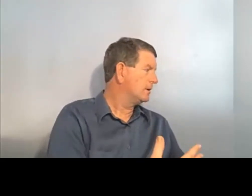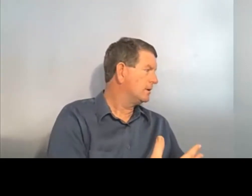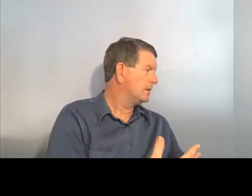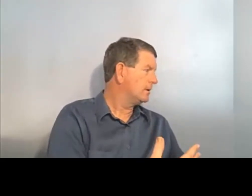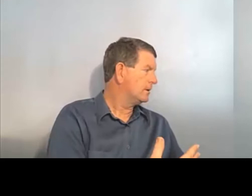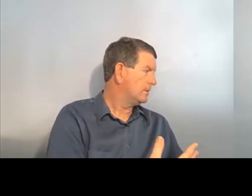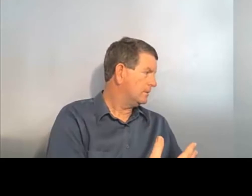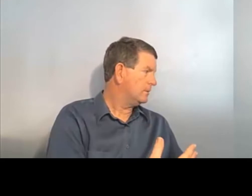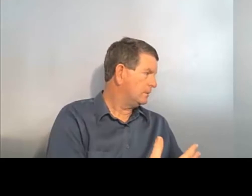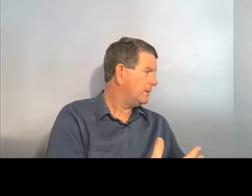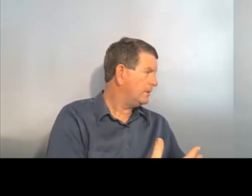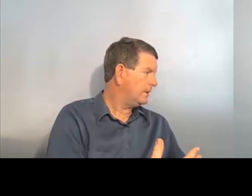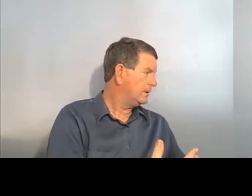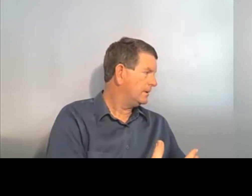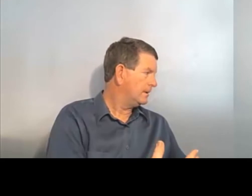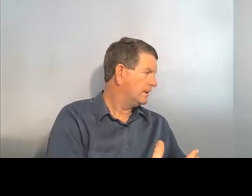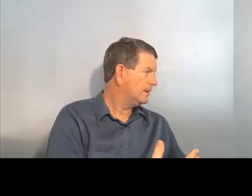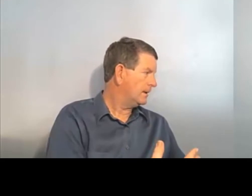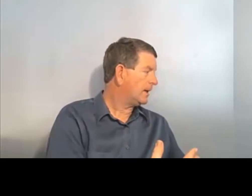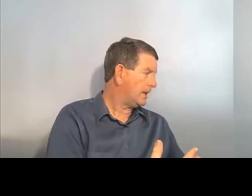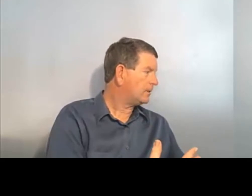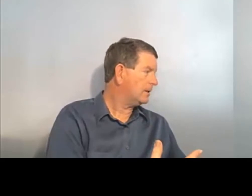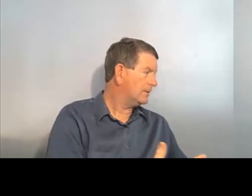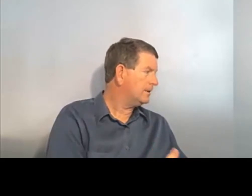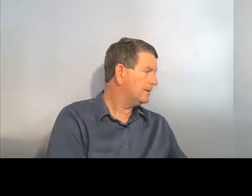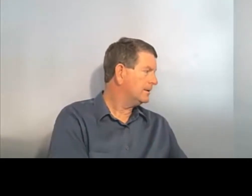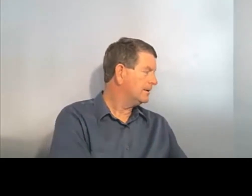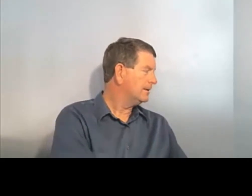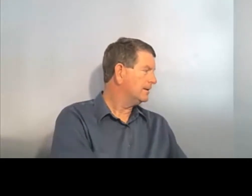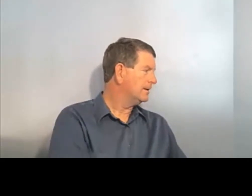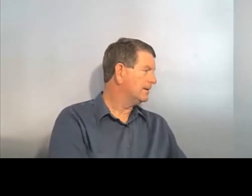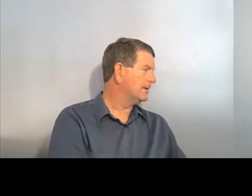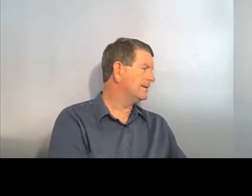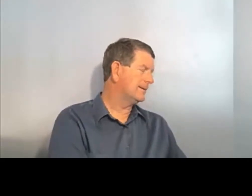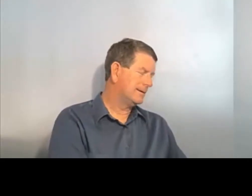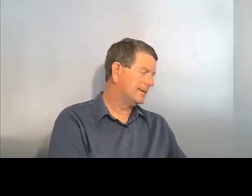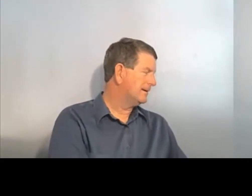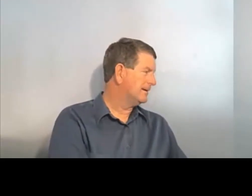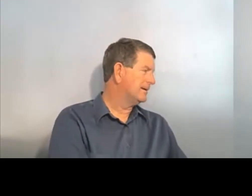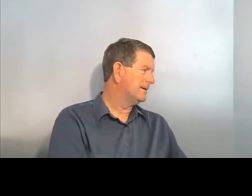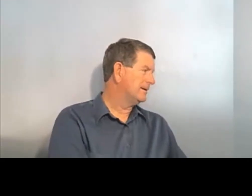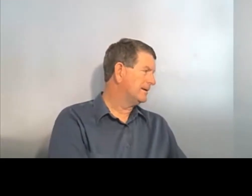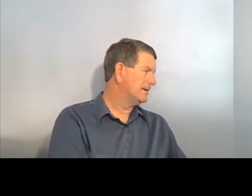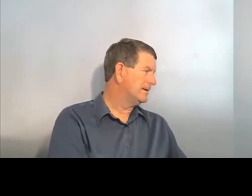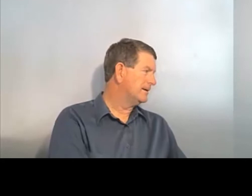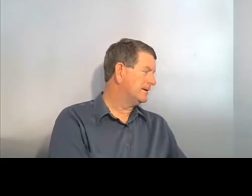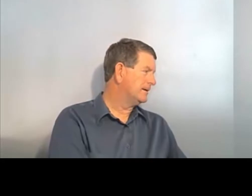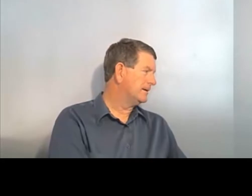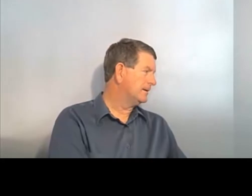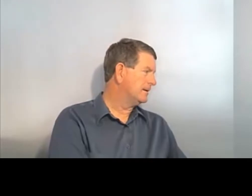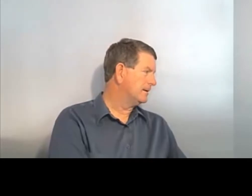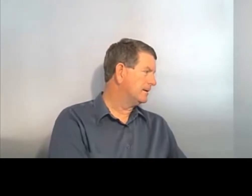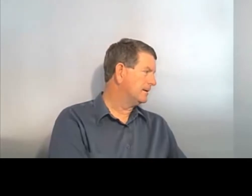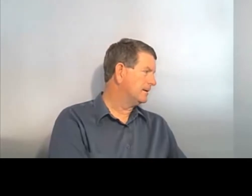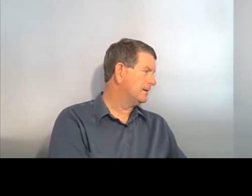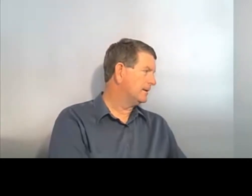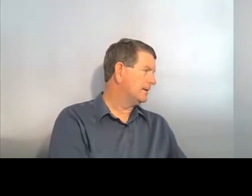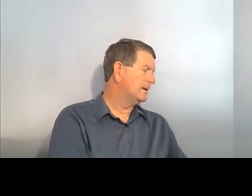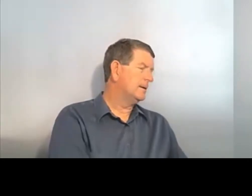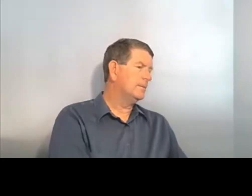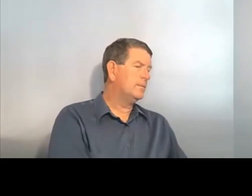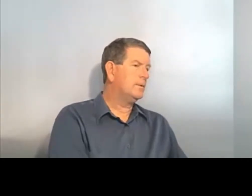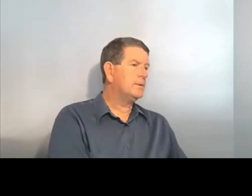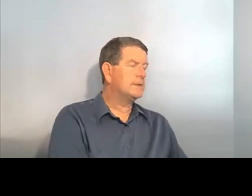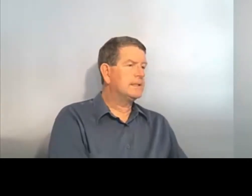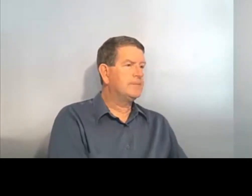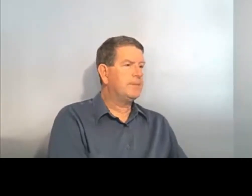À 4 Oui, oui. heures? Tu te À lèves à 4 4 heures, heures? Oui, mais pourquoi? Faut que tu dormes un peu plus que